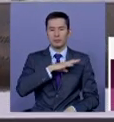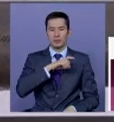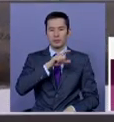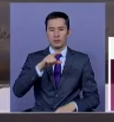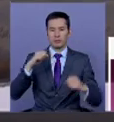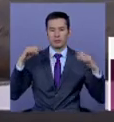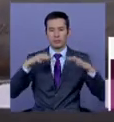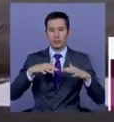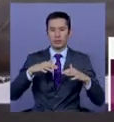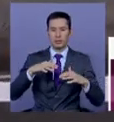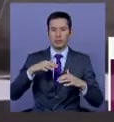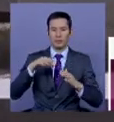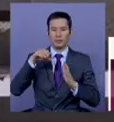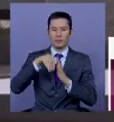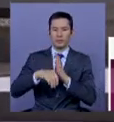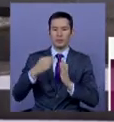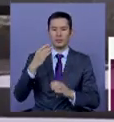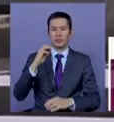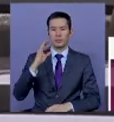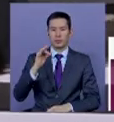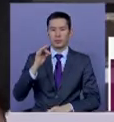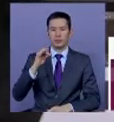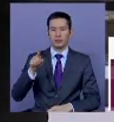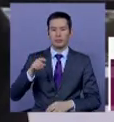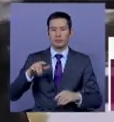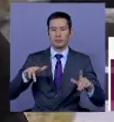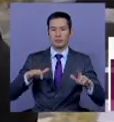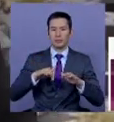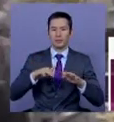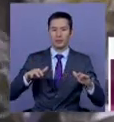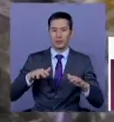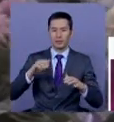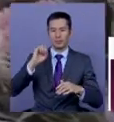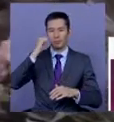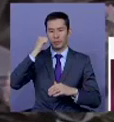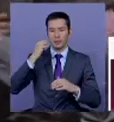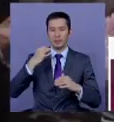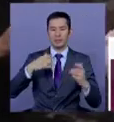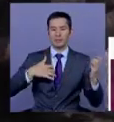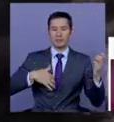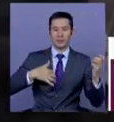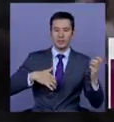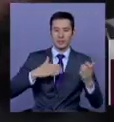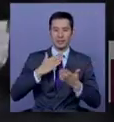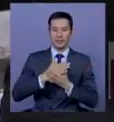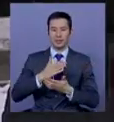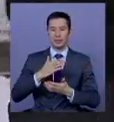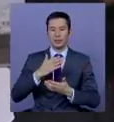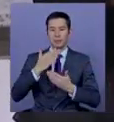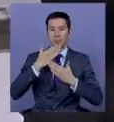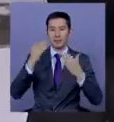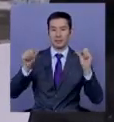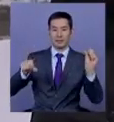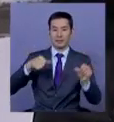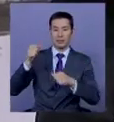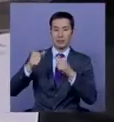эскиздер ұсынылған. Оның ішінде Шәмші Қалдаяқовтың пианинода ойнағаны, домбыра тартқан сәті де бейнеленіпті. Тек соңғы эскиз ретінде